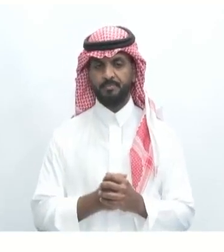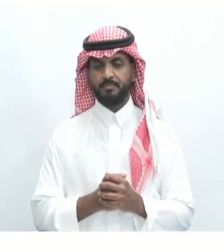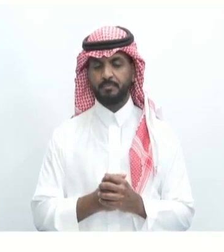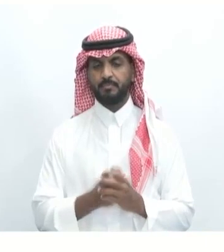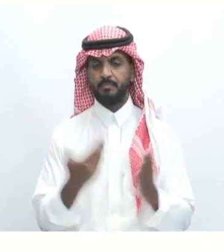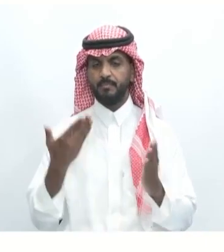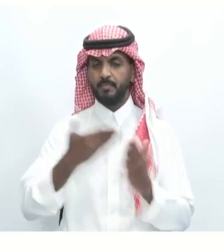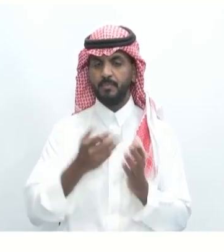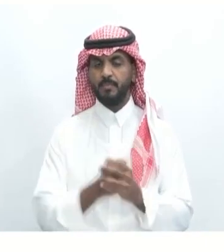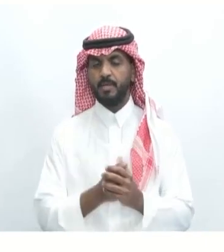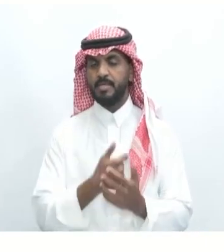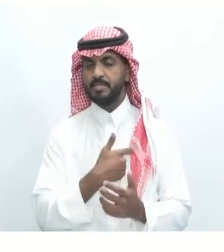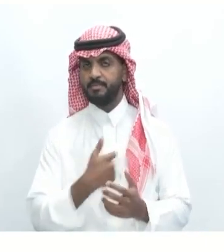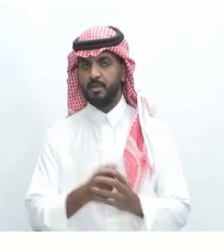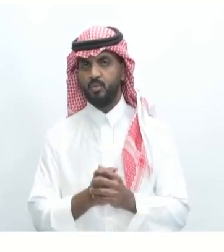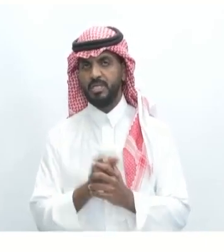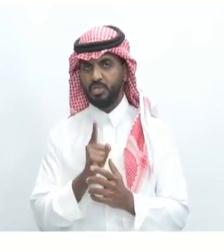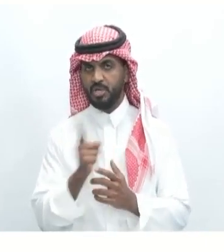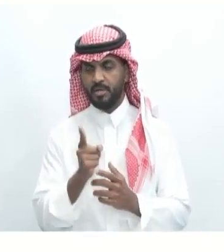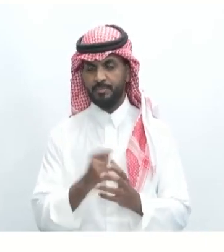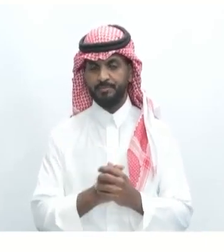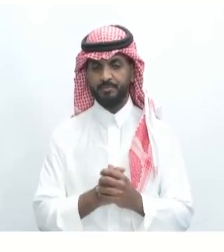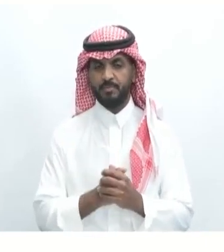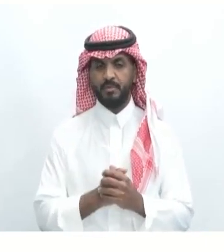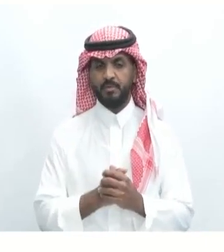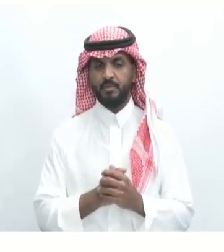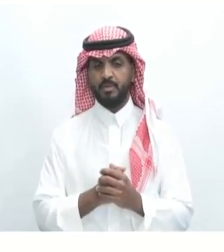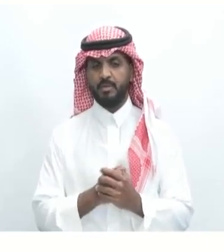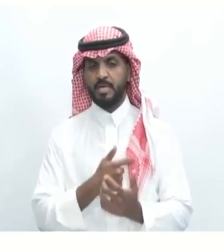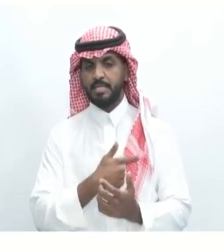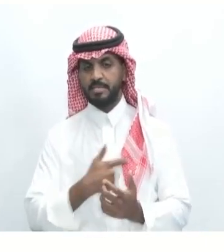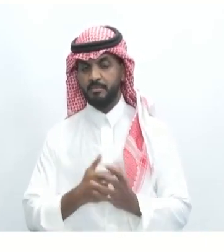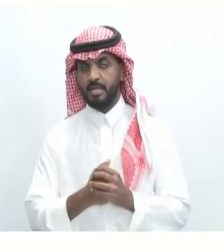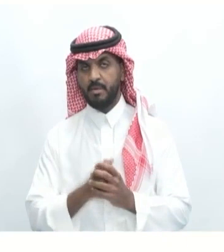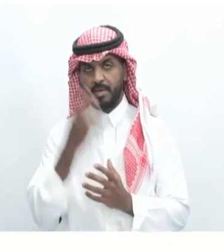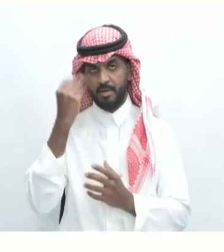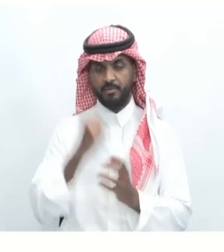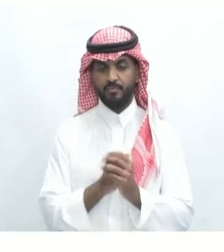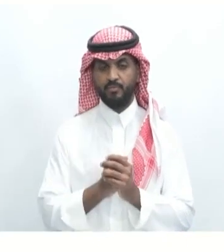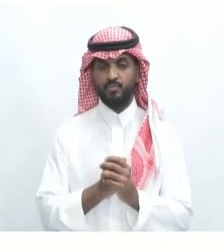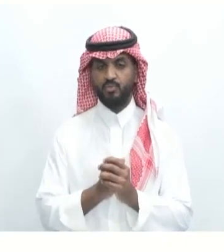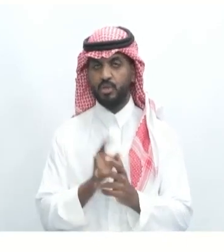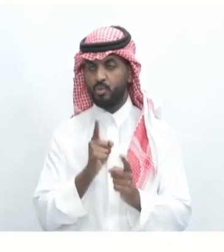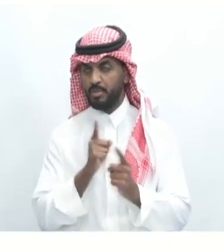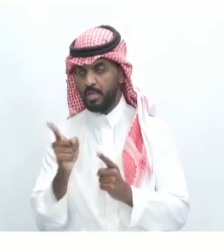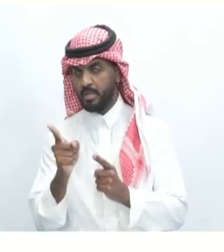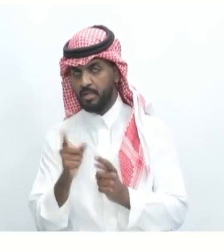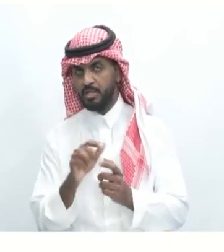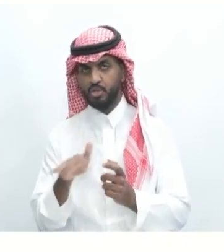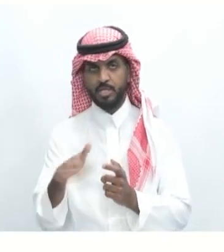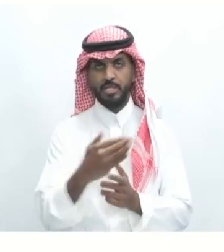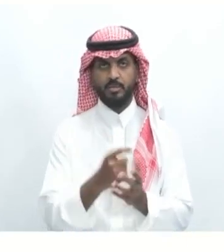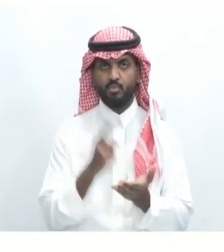ايضا نستنتج اسماء الاشاره اسماء معارف يشار بها